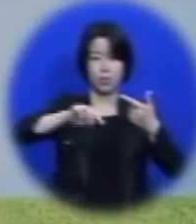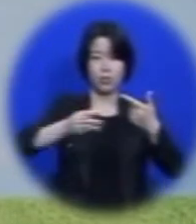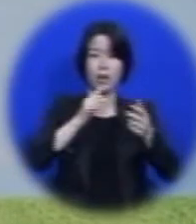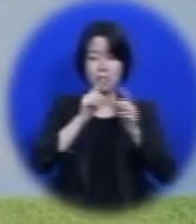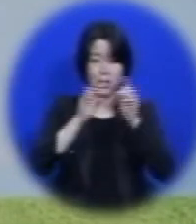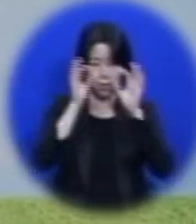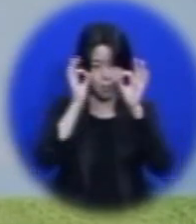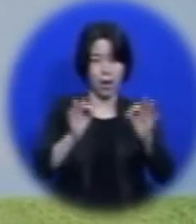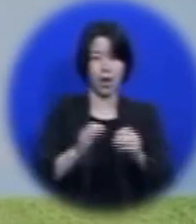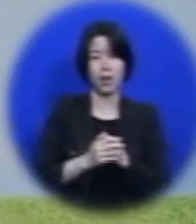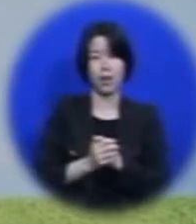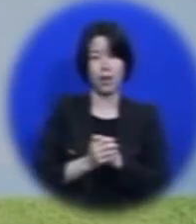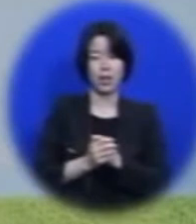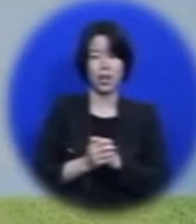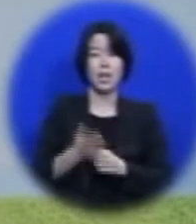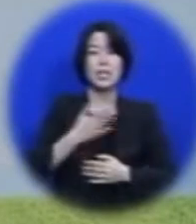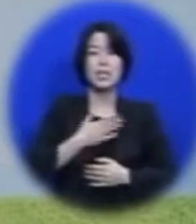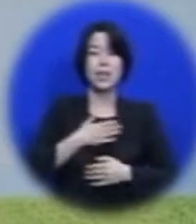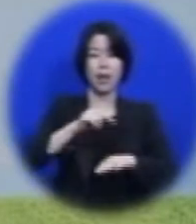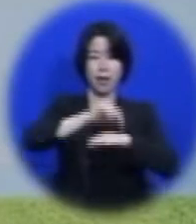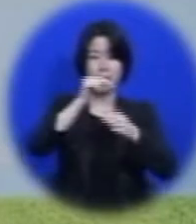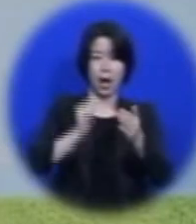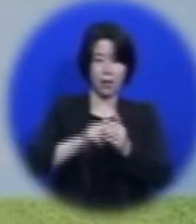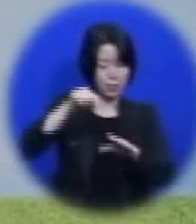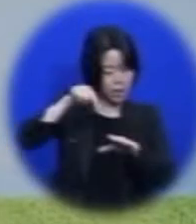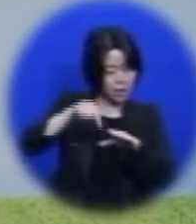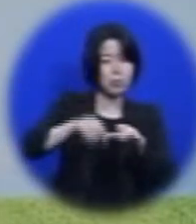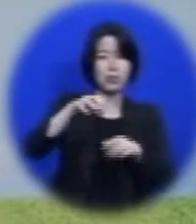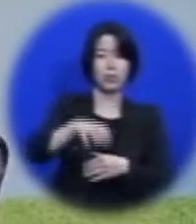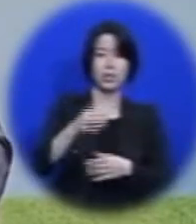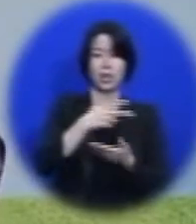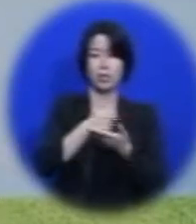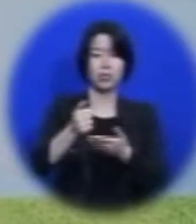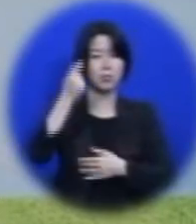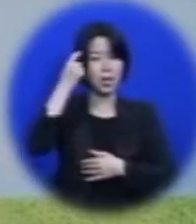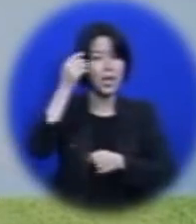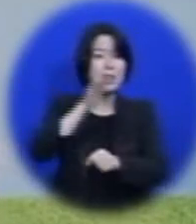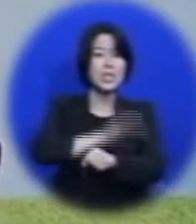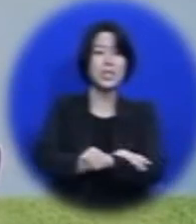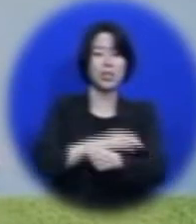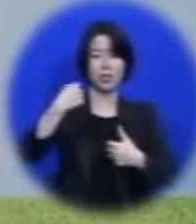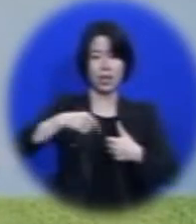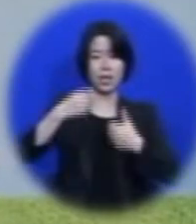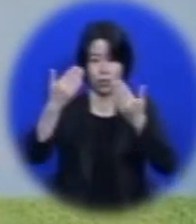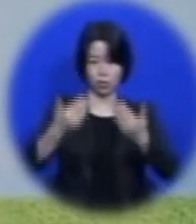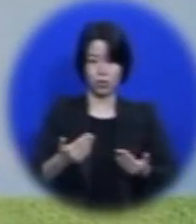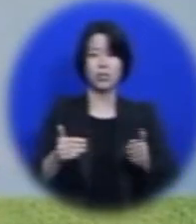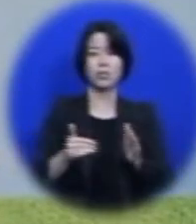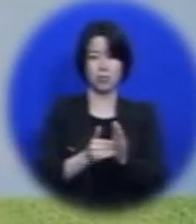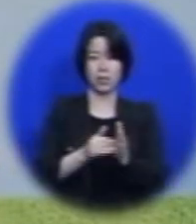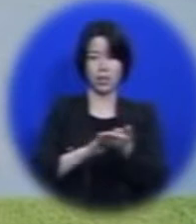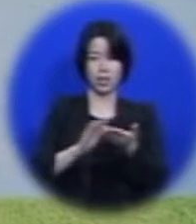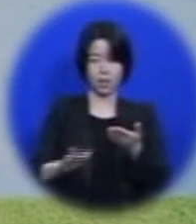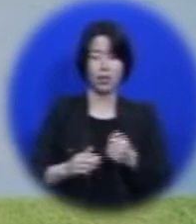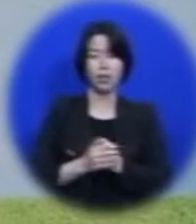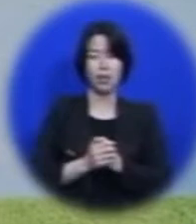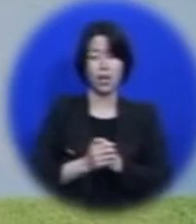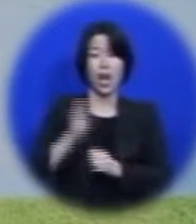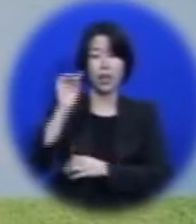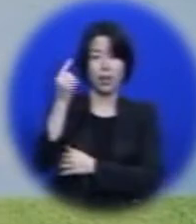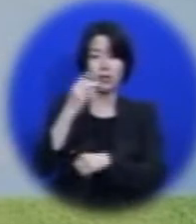보세요. 제 마음 깊은 곳에 주님의 지혜를 가르쳐 주셨습니다.